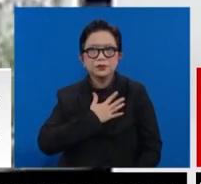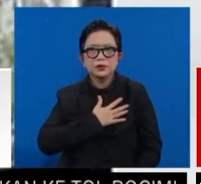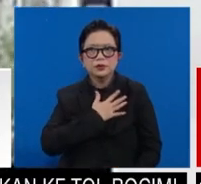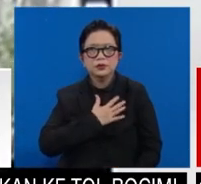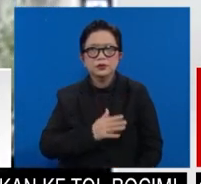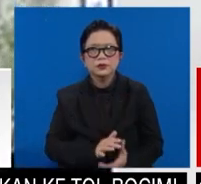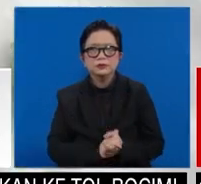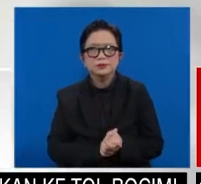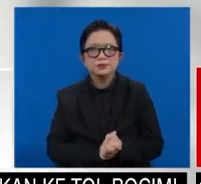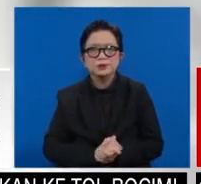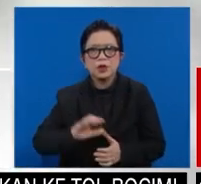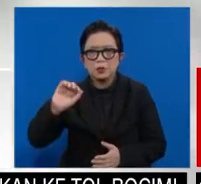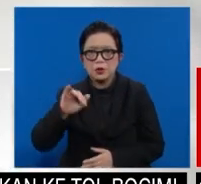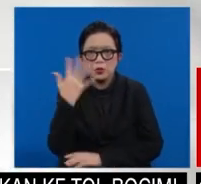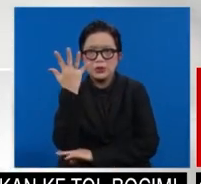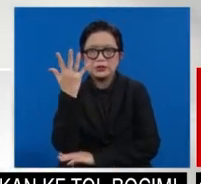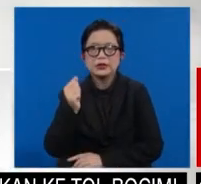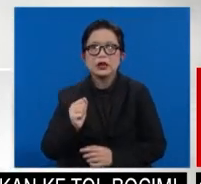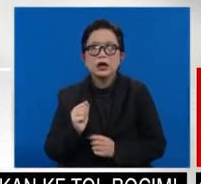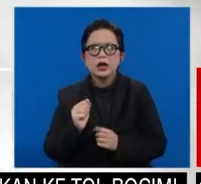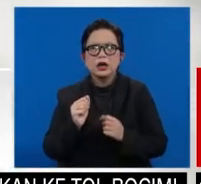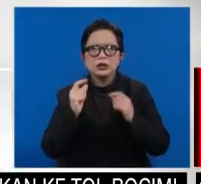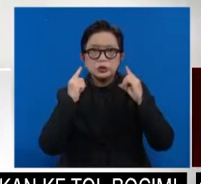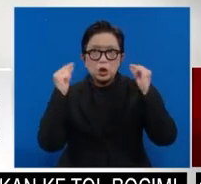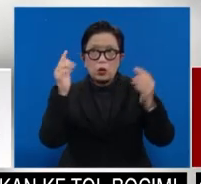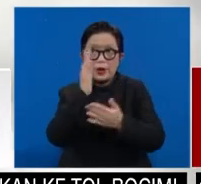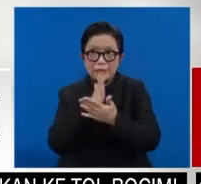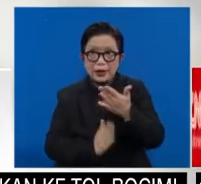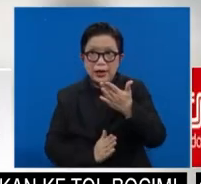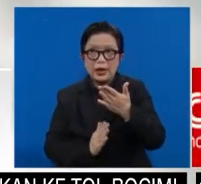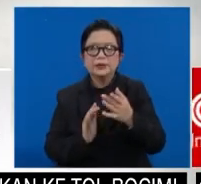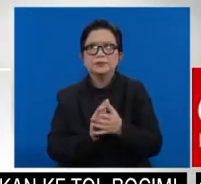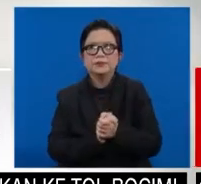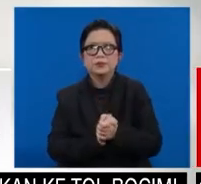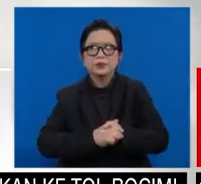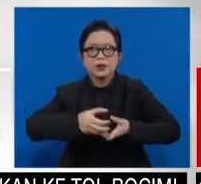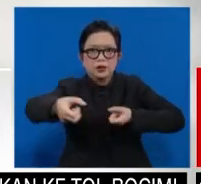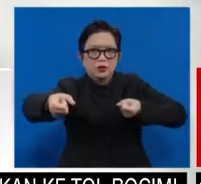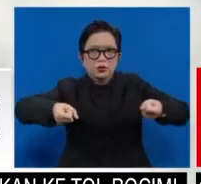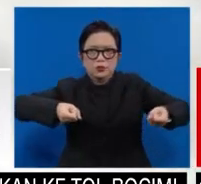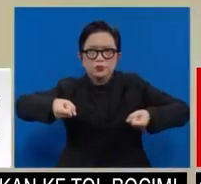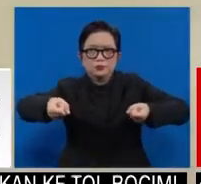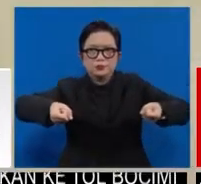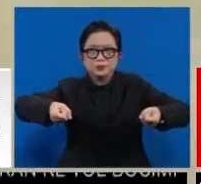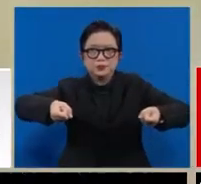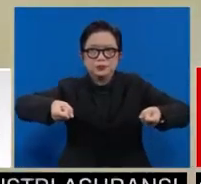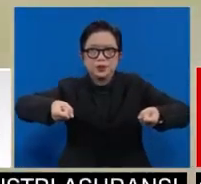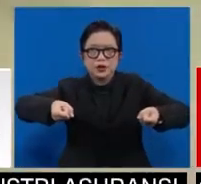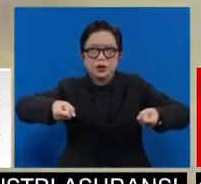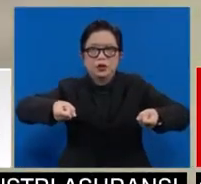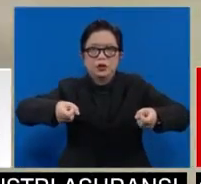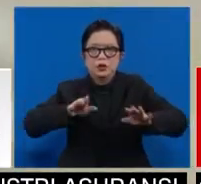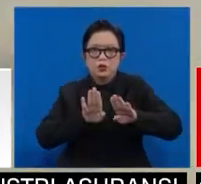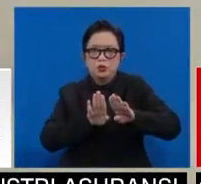Di Banyumas, Jawa Tengah, detik-detik kecelakaan truk pengangkut kayu di Jalan Raya Aji Barang terekam kamera pengawas pada Sabtu siang. Kecelakaan maut